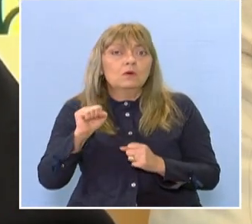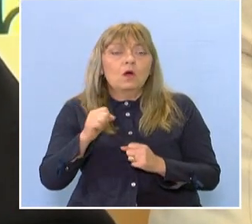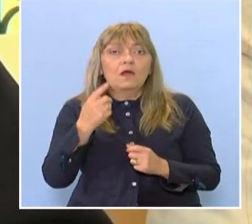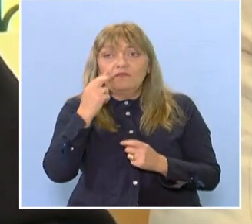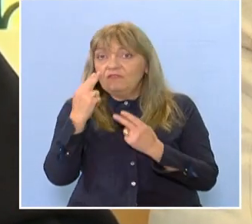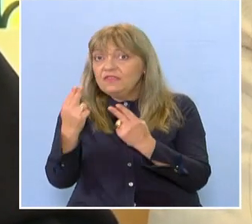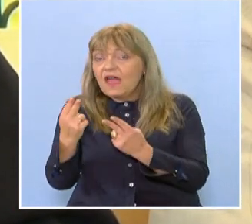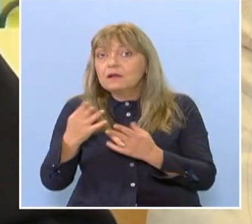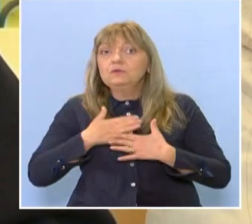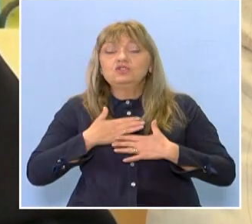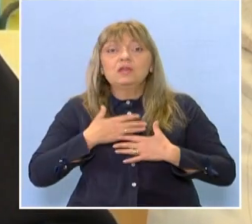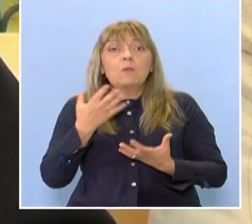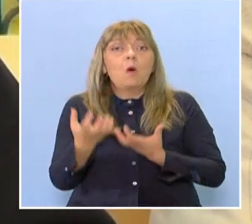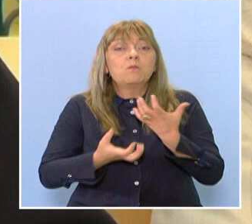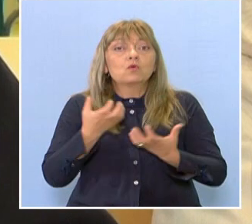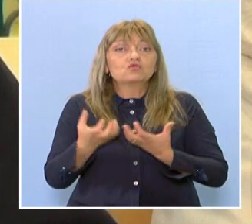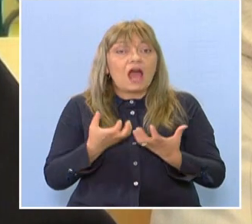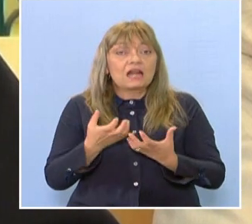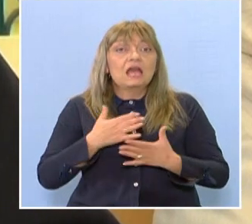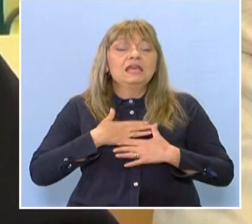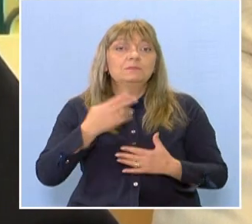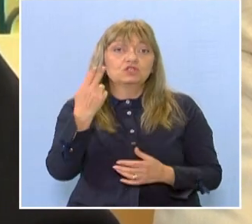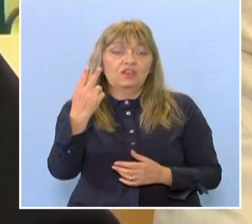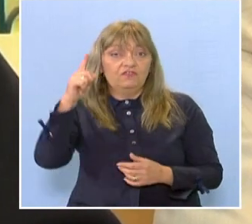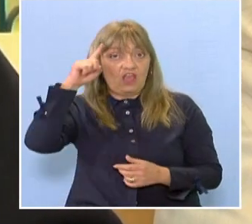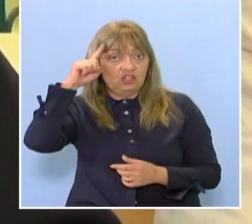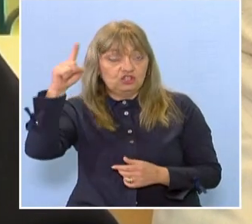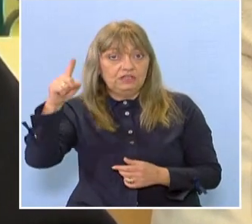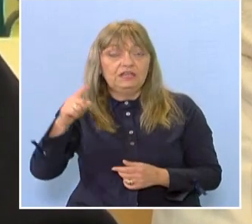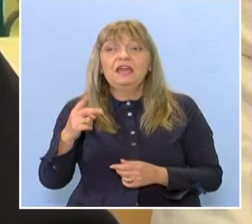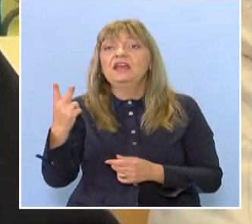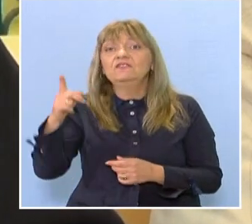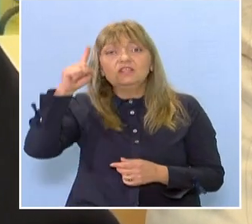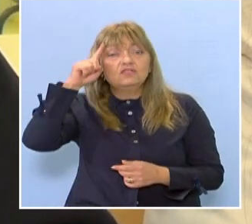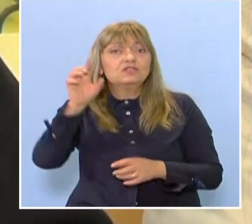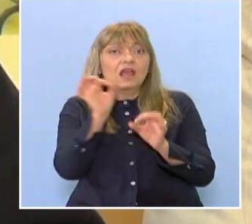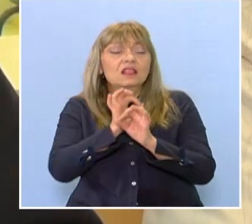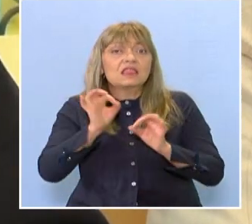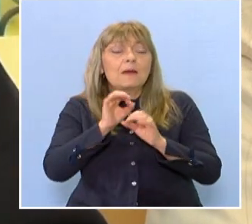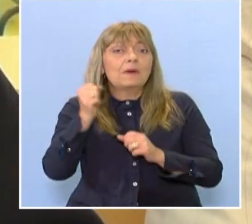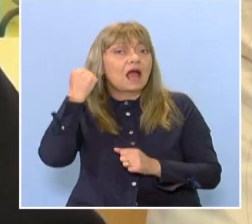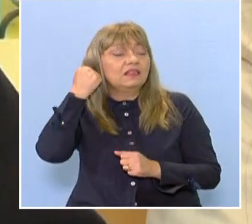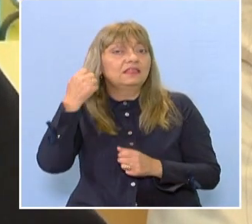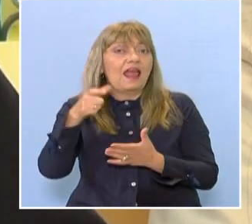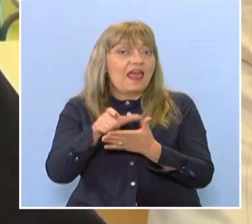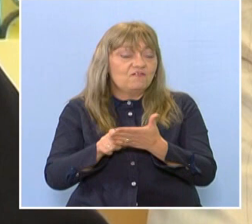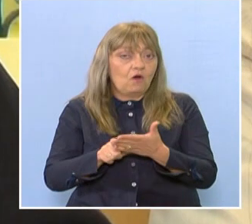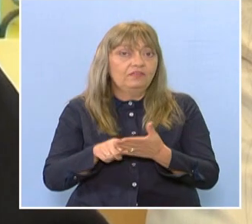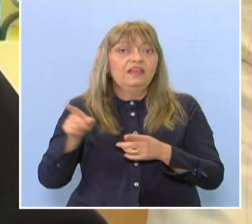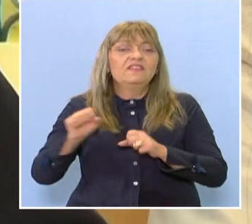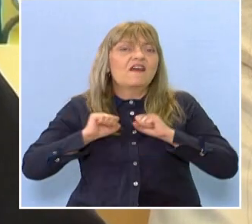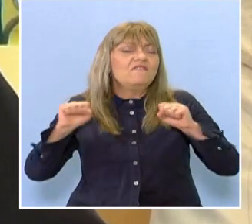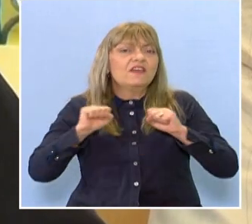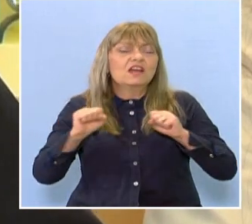пожар. Имаше две жени и двете нямаха телефон. Едната крещеше да звъннем на